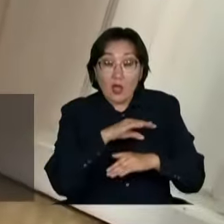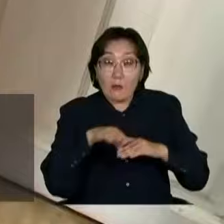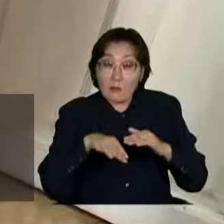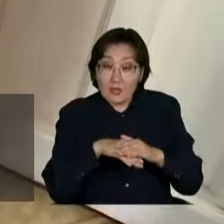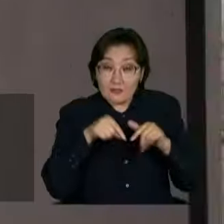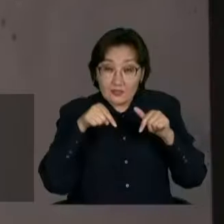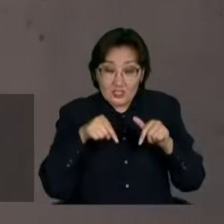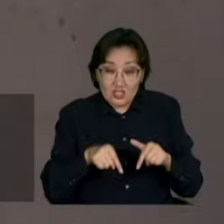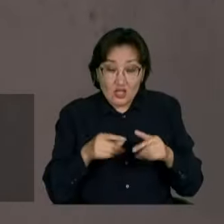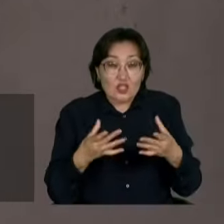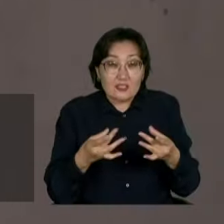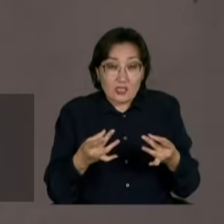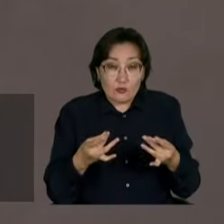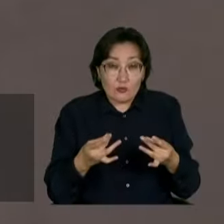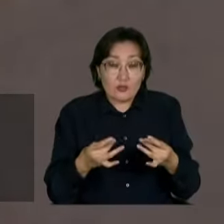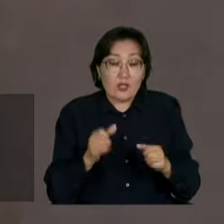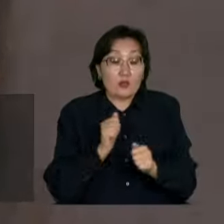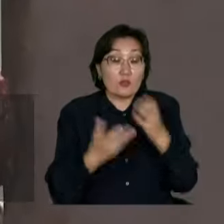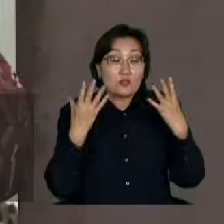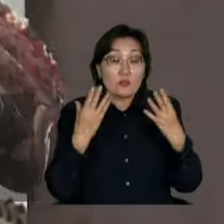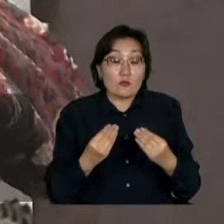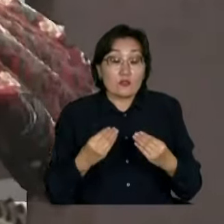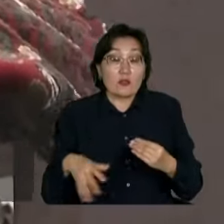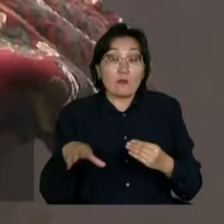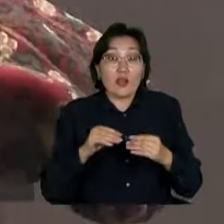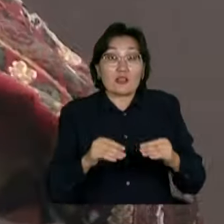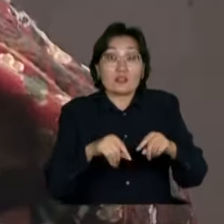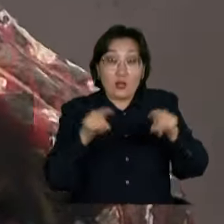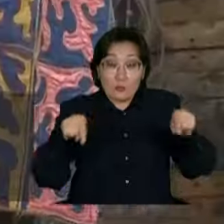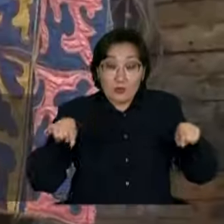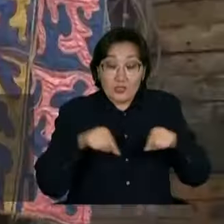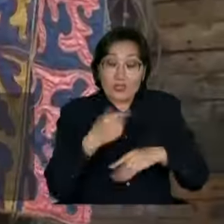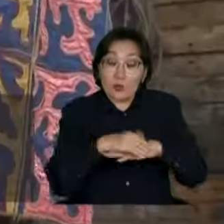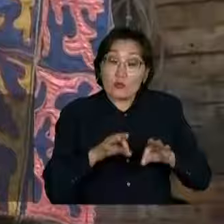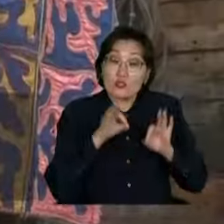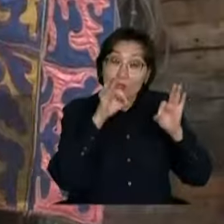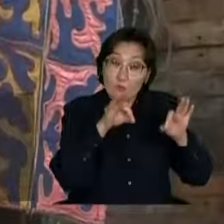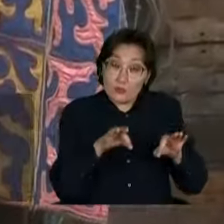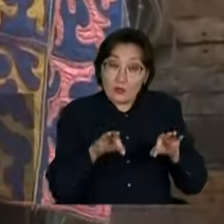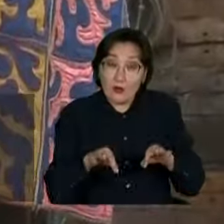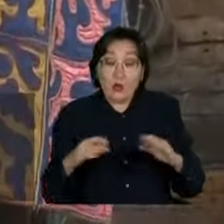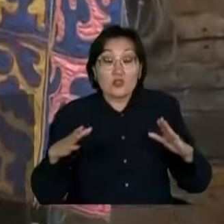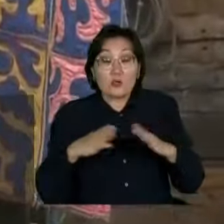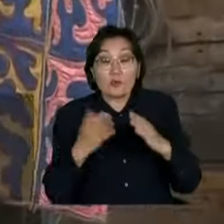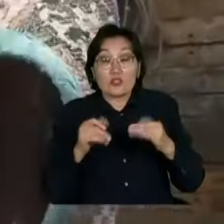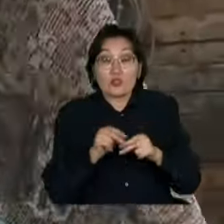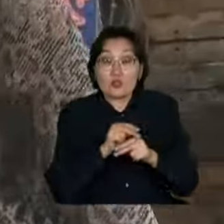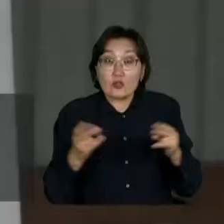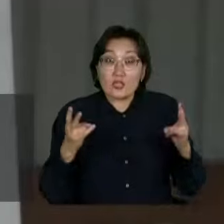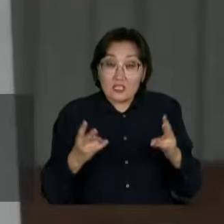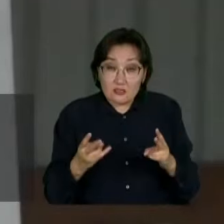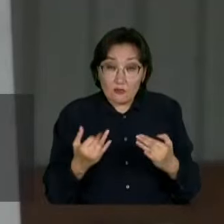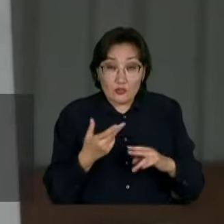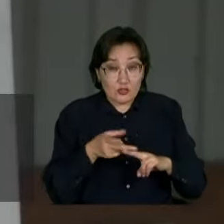ішінде сырыс. Сондықтан Құдайдың құтты күні ол кілем төсеніштерін далаға шығарып жая деген. Ал тұрғынның баспанасы қазір жөндеуді қажет етіп